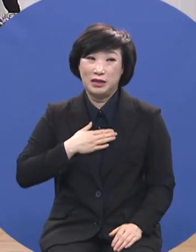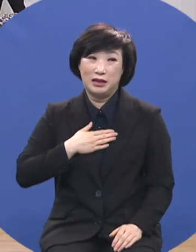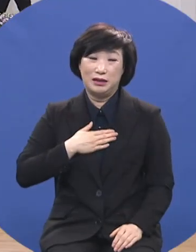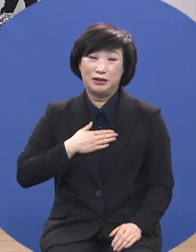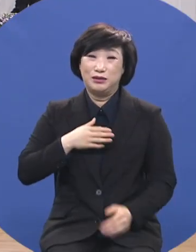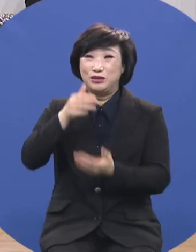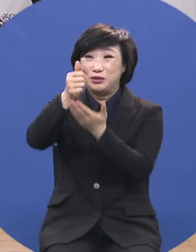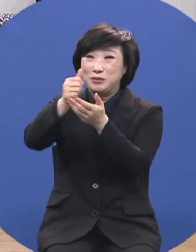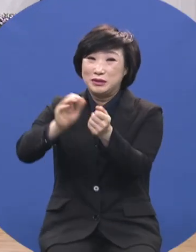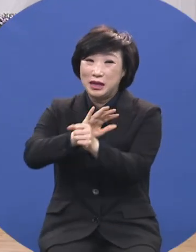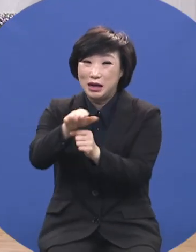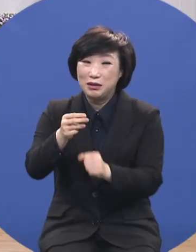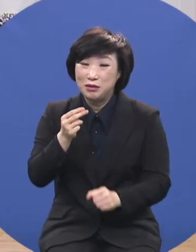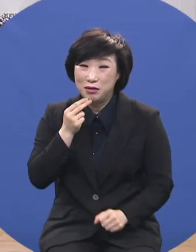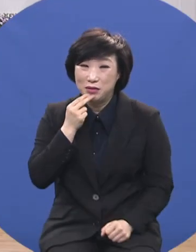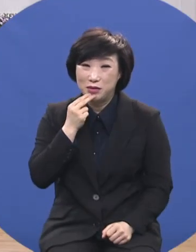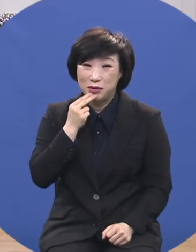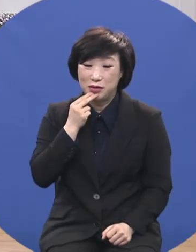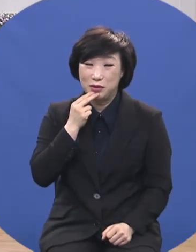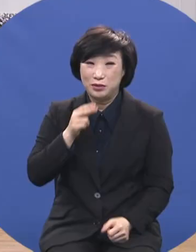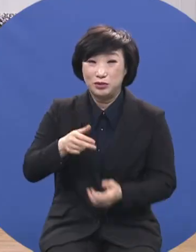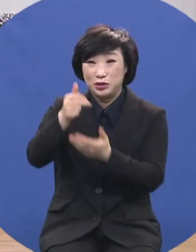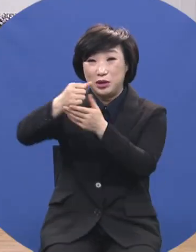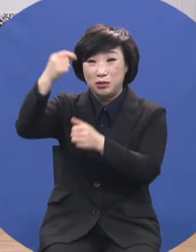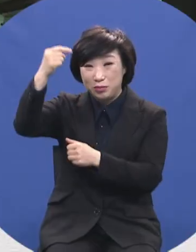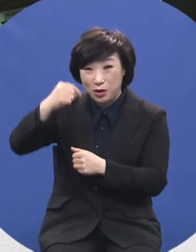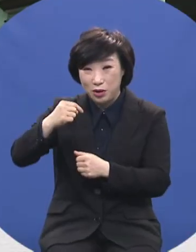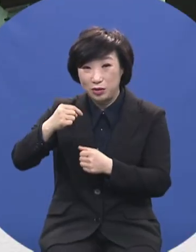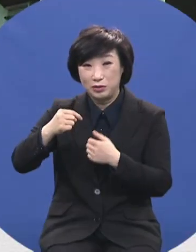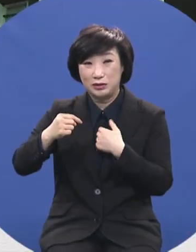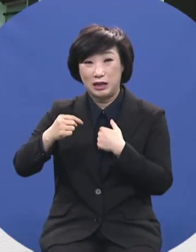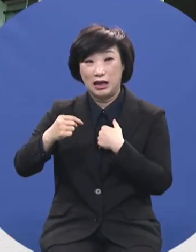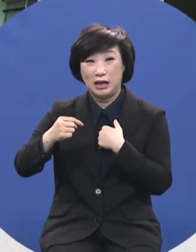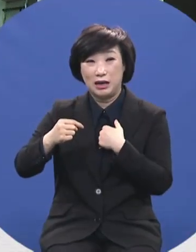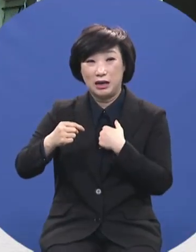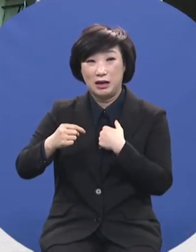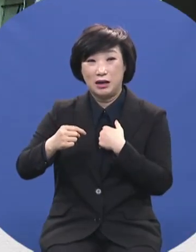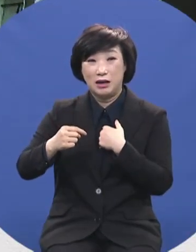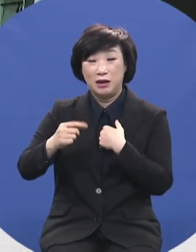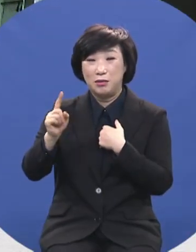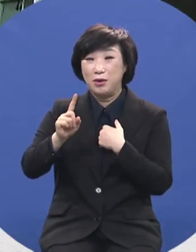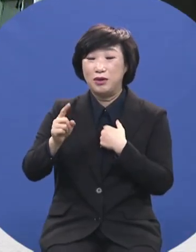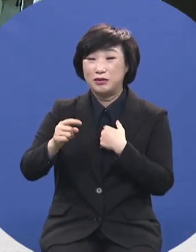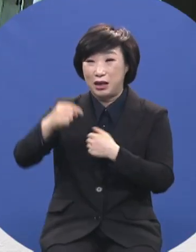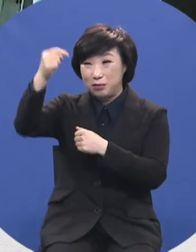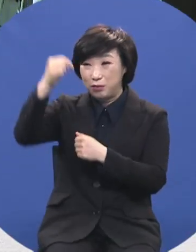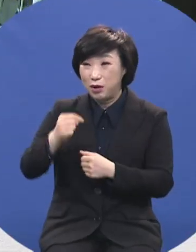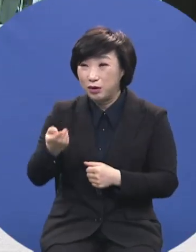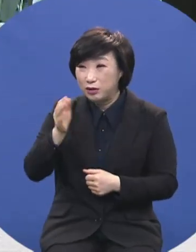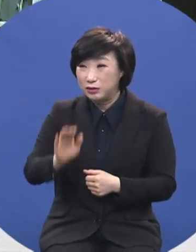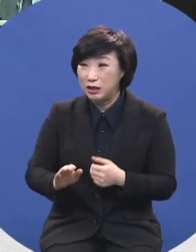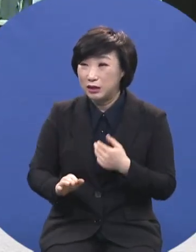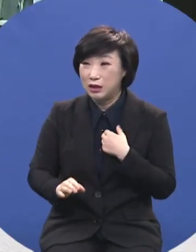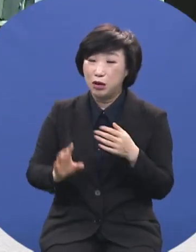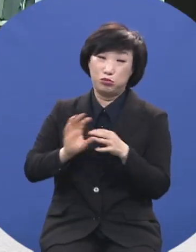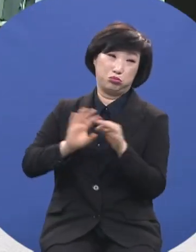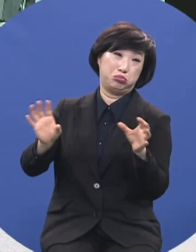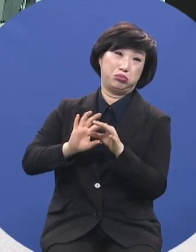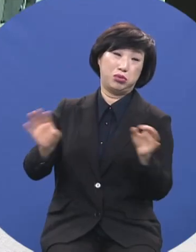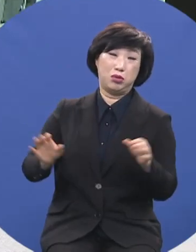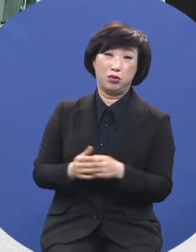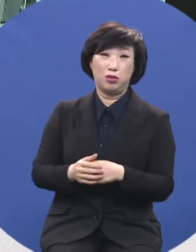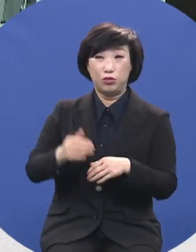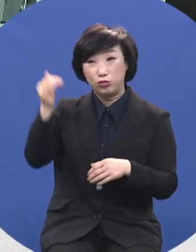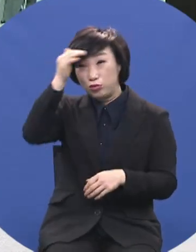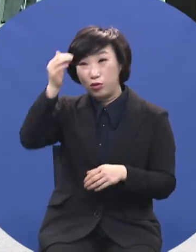주님 사랑하지 못한 거, 주님 명령 그저 나보고 하신 소리인데 나와 상관없이